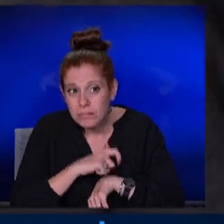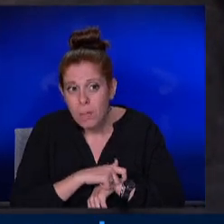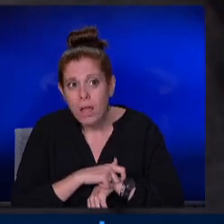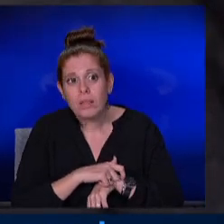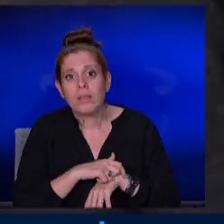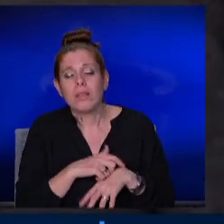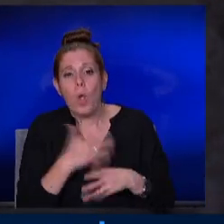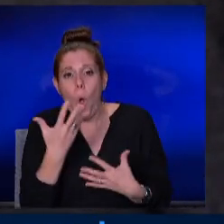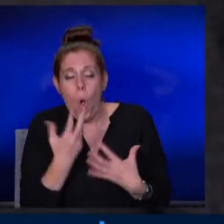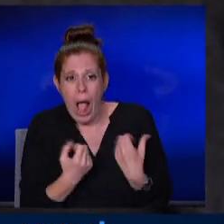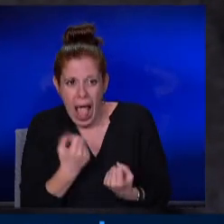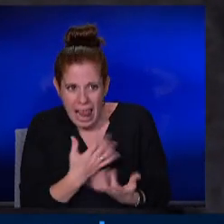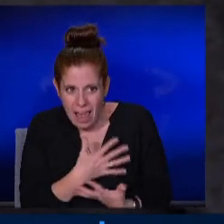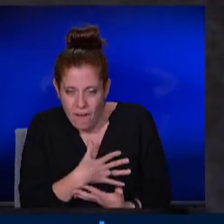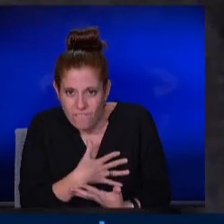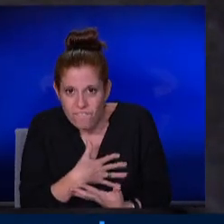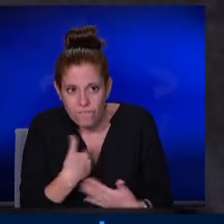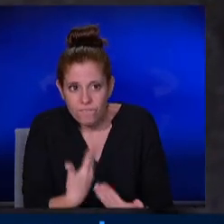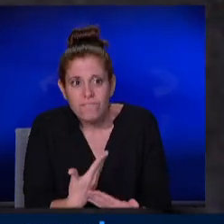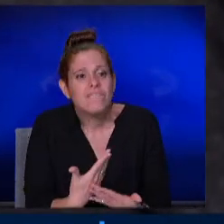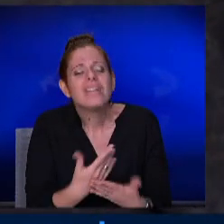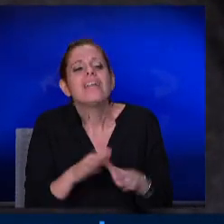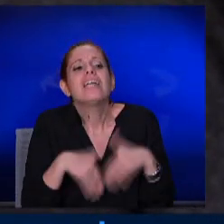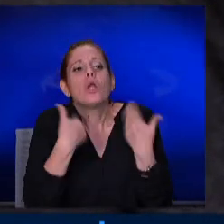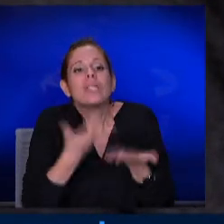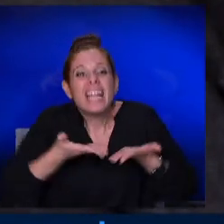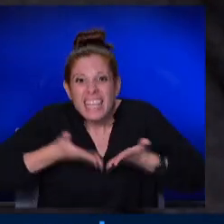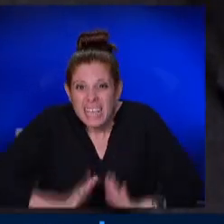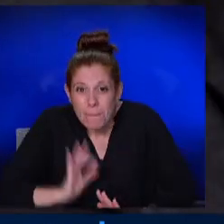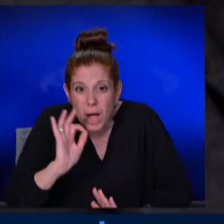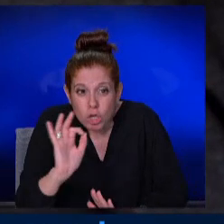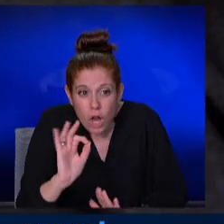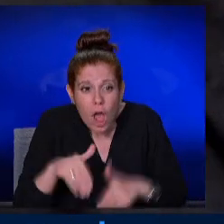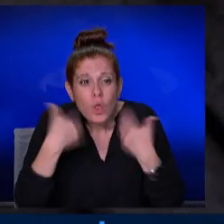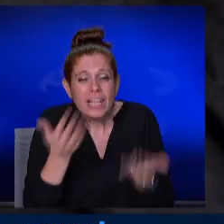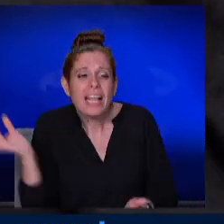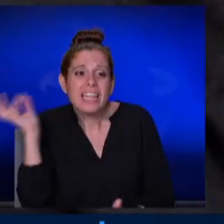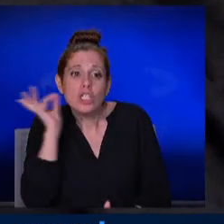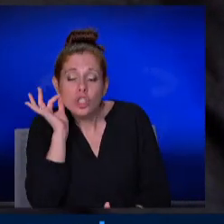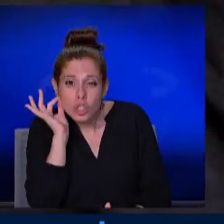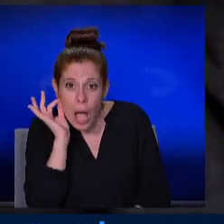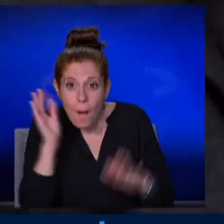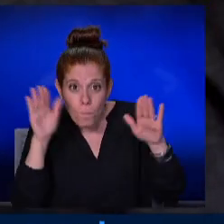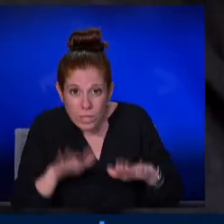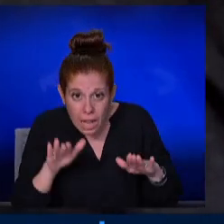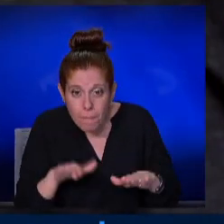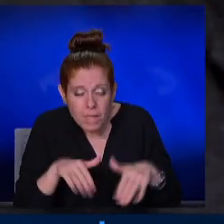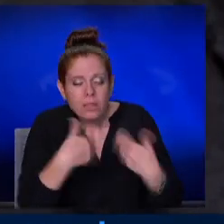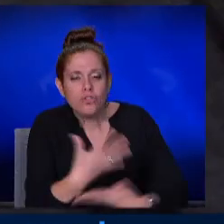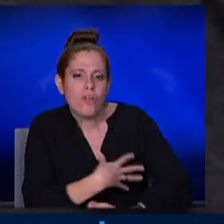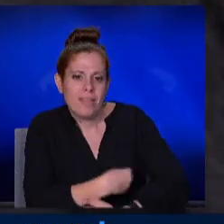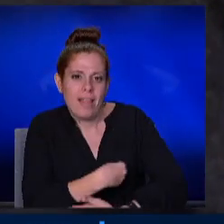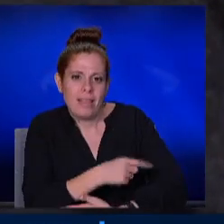או חליבן פי תדיה קד תעתי אבנה למוסלמה